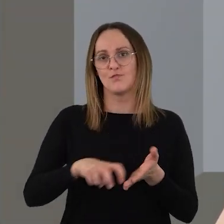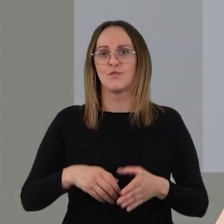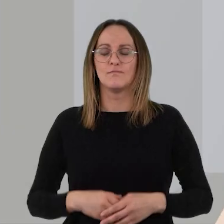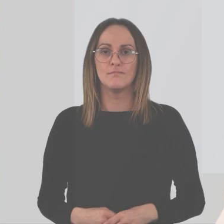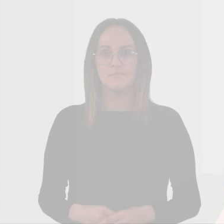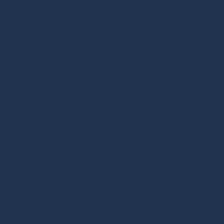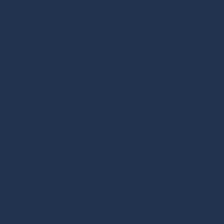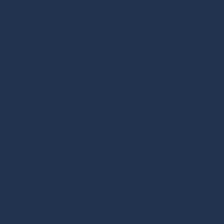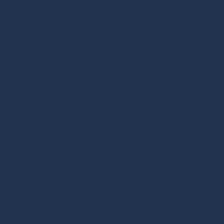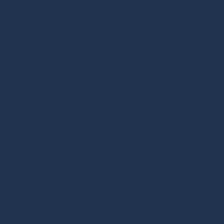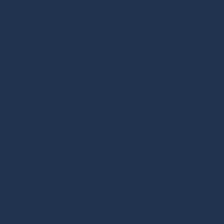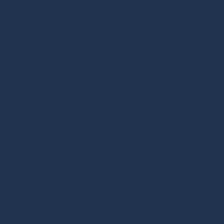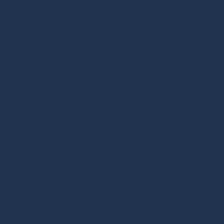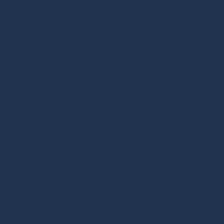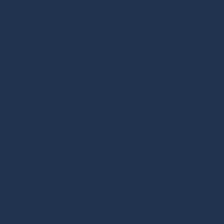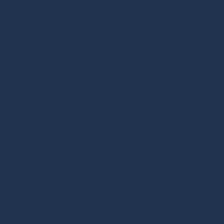na piechotę.